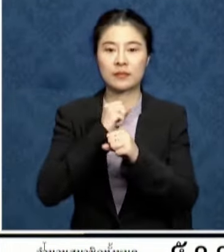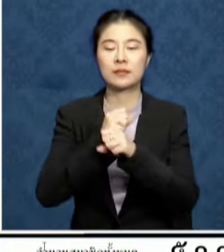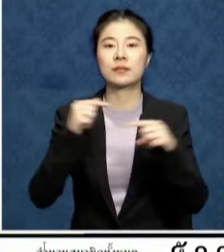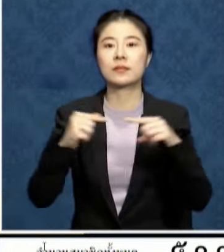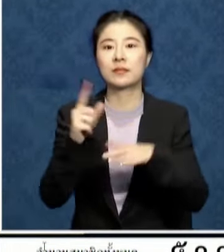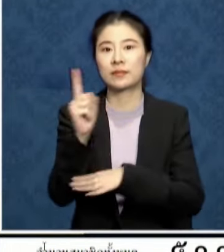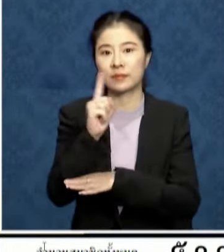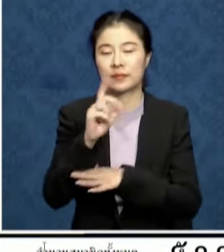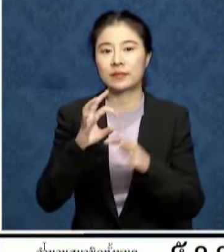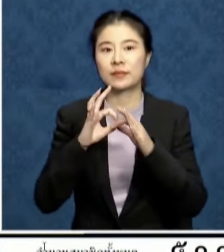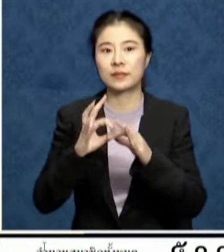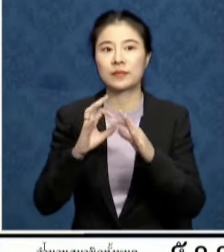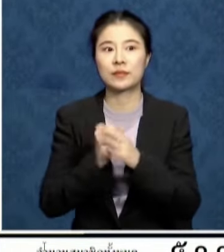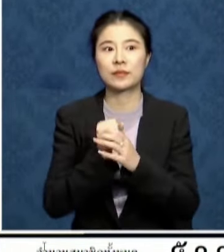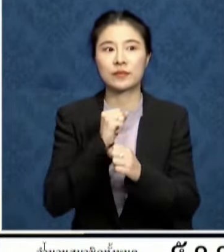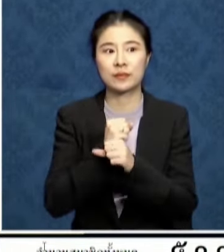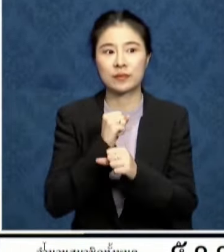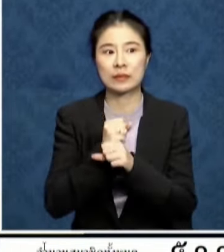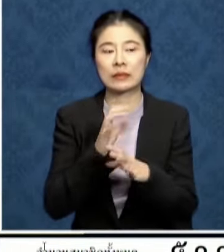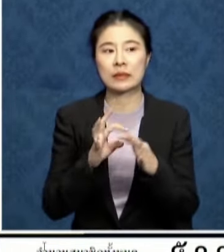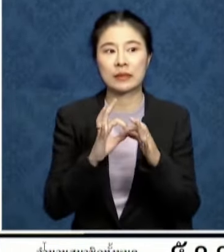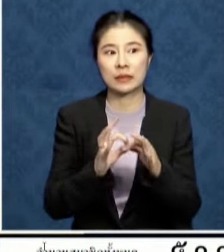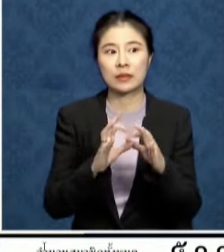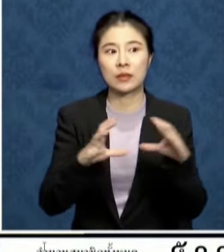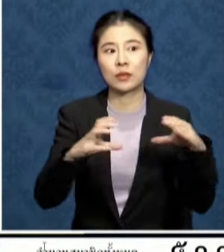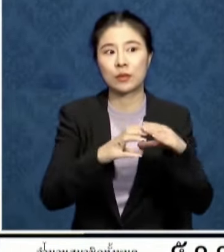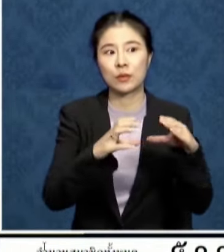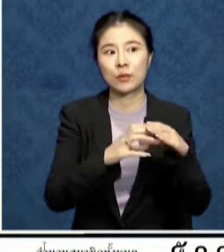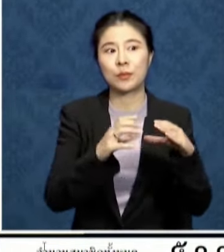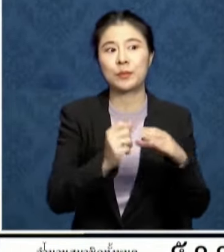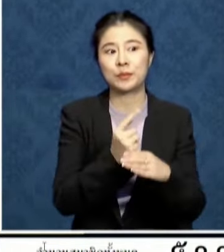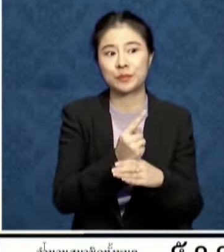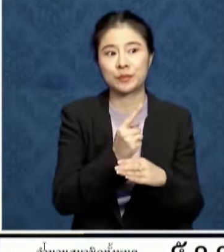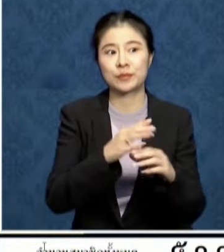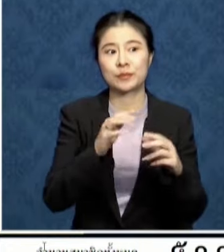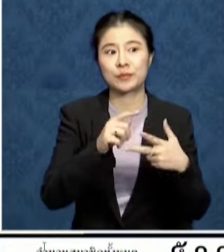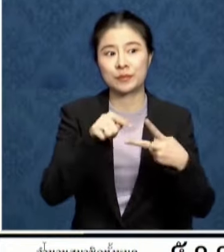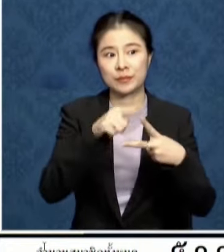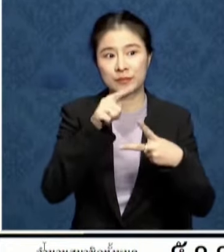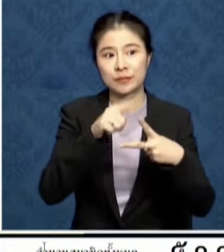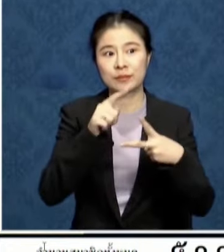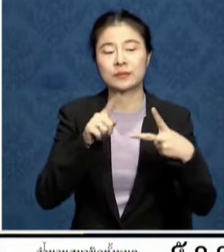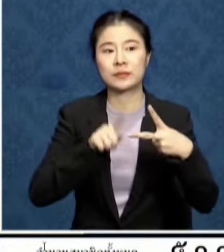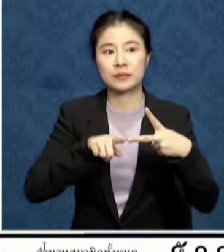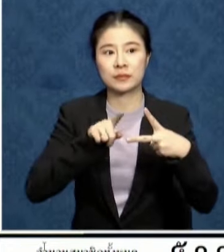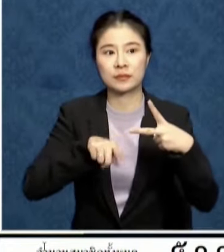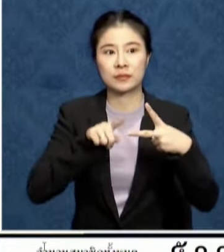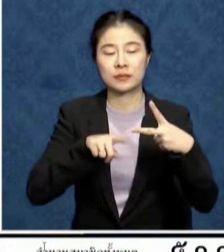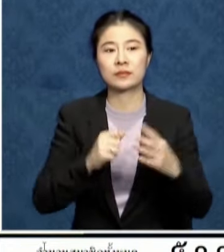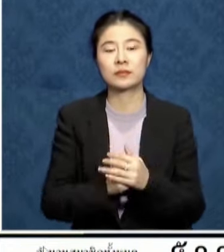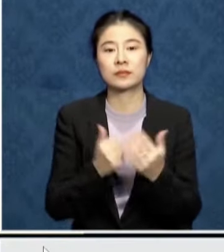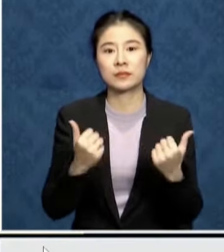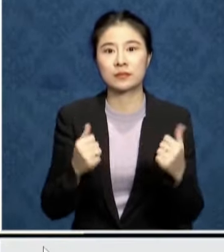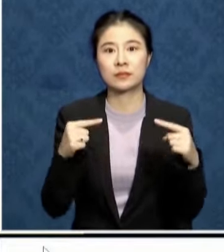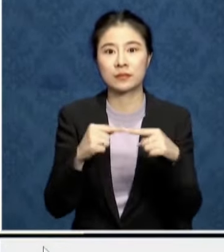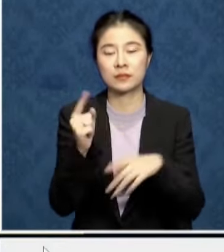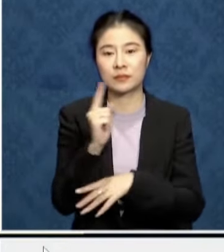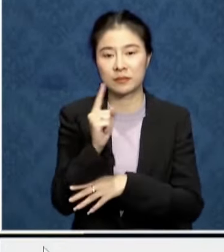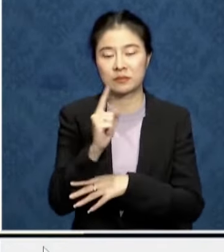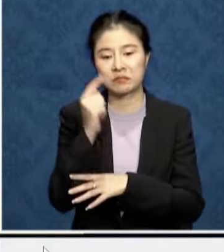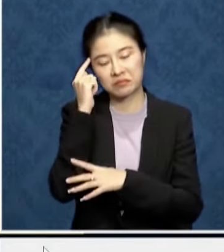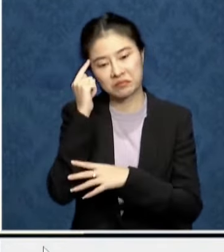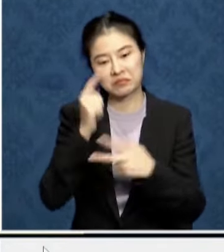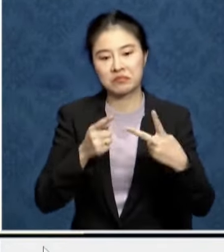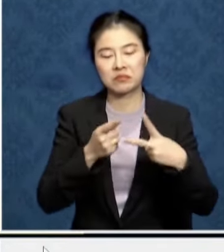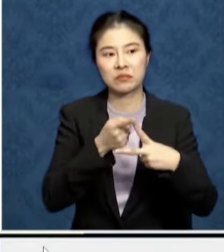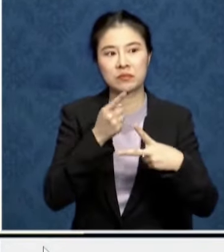เป็นดับเบิลมาจอริตี้มาเป็นซิงเกิลมาจอริตี้ท่านประธานครับผมออกตัวไว้ก่อนนะครับว่าส่วนตัวแล้วผมคิดว่ากติกาดับเบิ